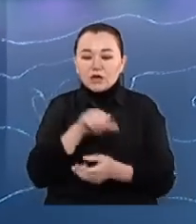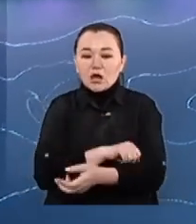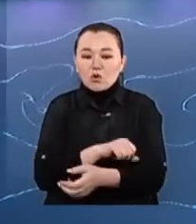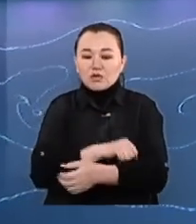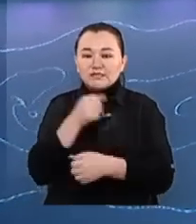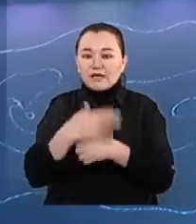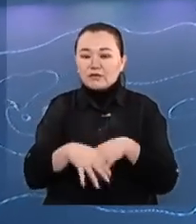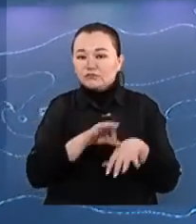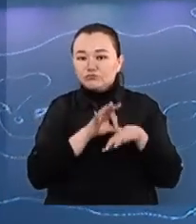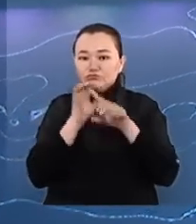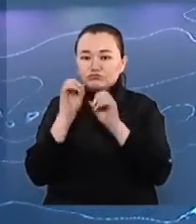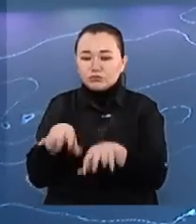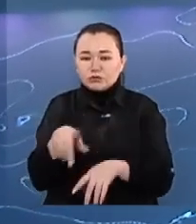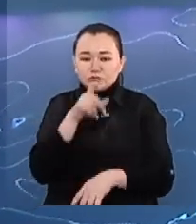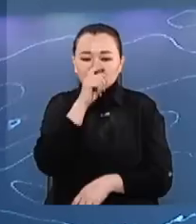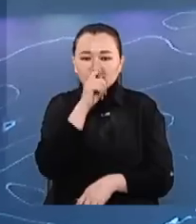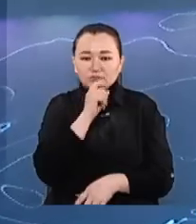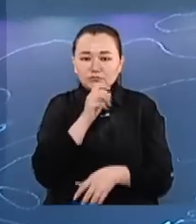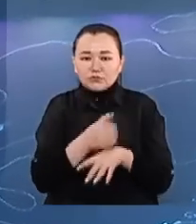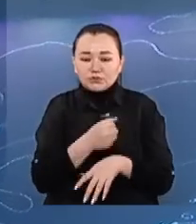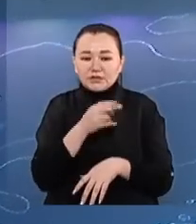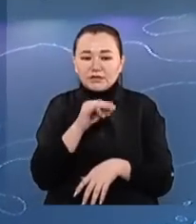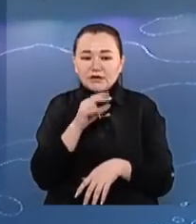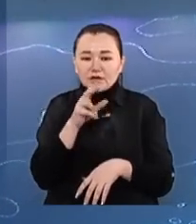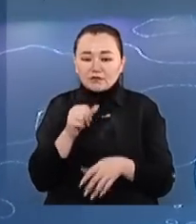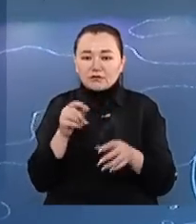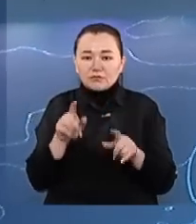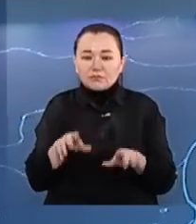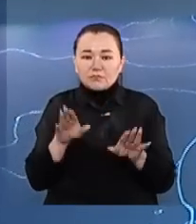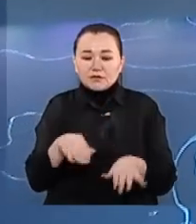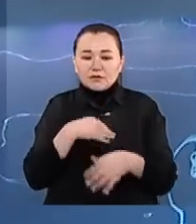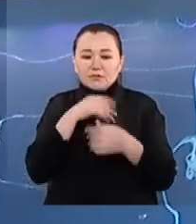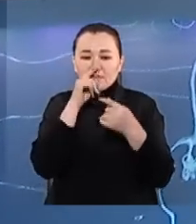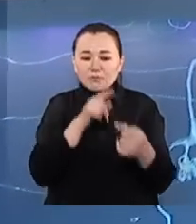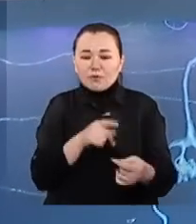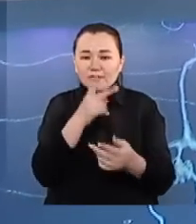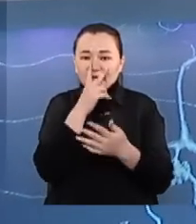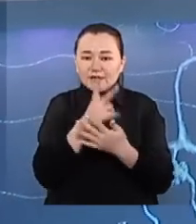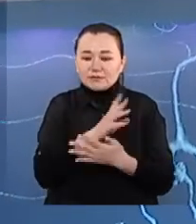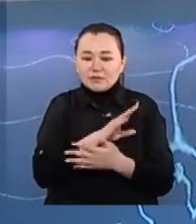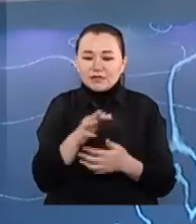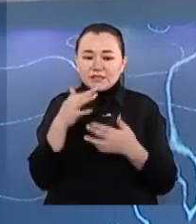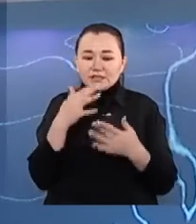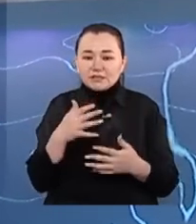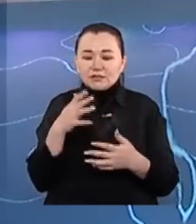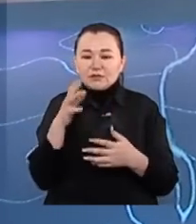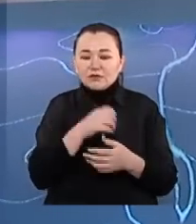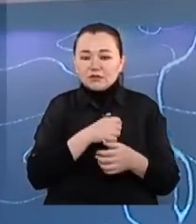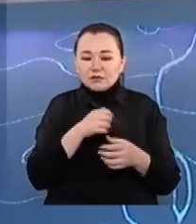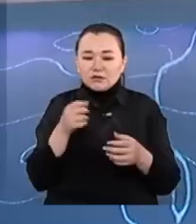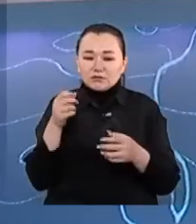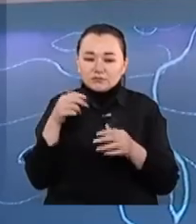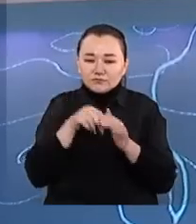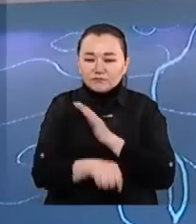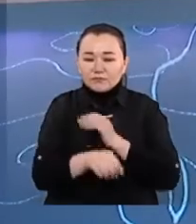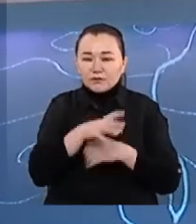апарып тастаған. Ештеңе түсінбеген Диана Сабазова ол жерде қарсылығыма қарамай бірнеше екпе егіп тастады дейді. 2